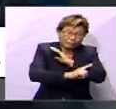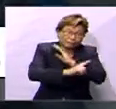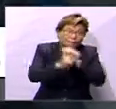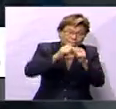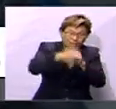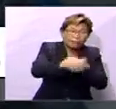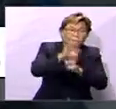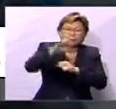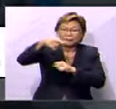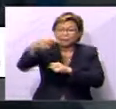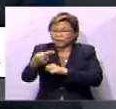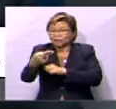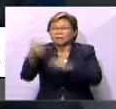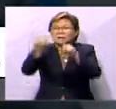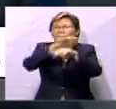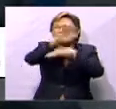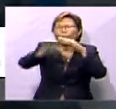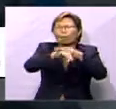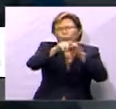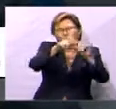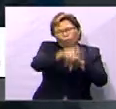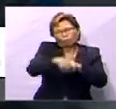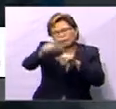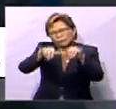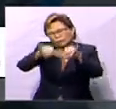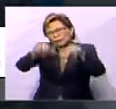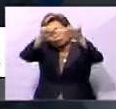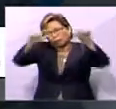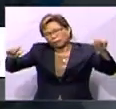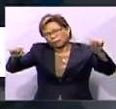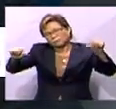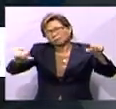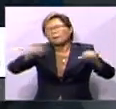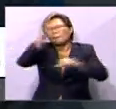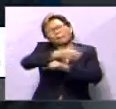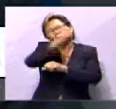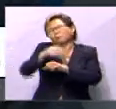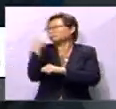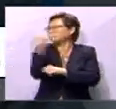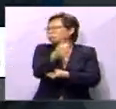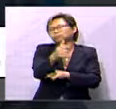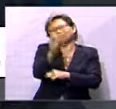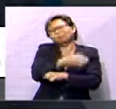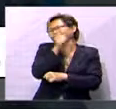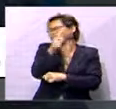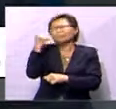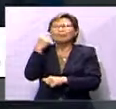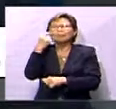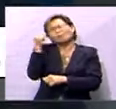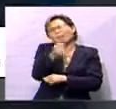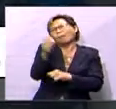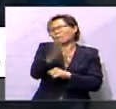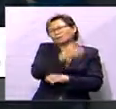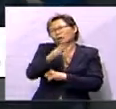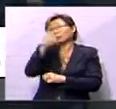oleh BPH kepada semua penghuni-penghuni kuartus ini juga terbatal secara automatik. Maka oleh yang